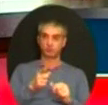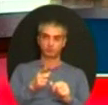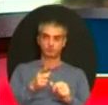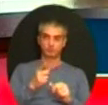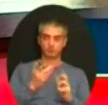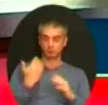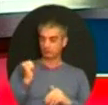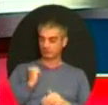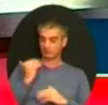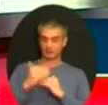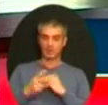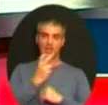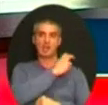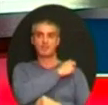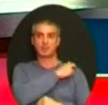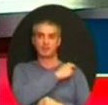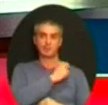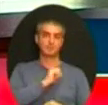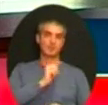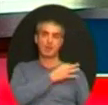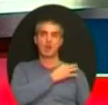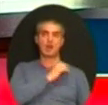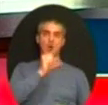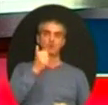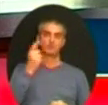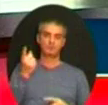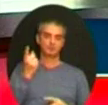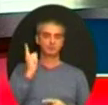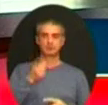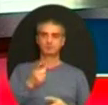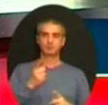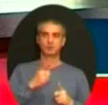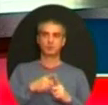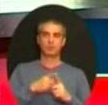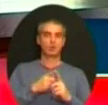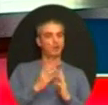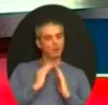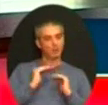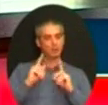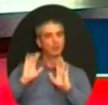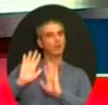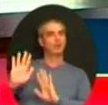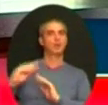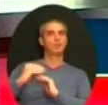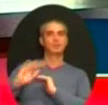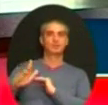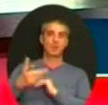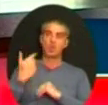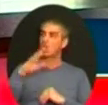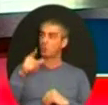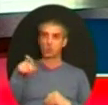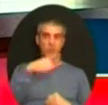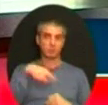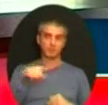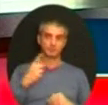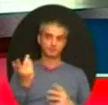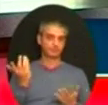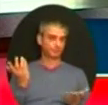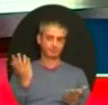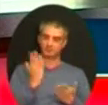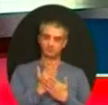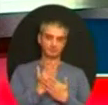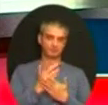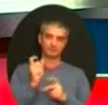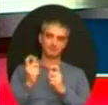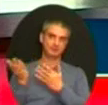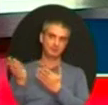האלה שיוצאים מהצבא, רמטכ"לים, אלופים, הם נידונים לאיזה הליכה ארוכה במדבר. לרובם המערכת